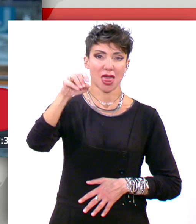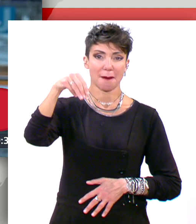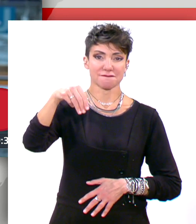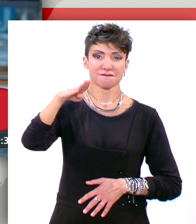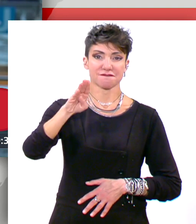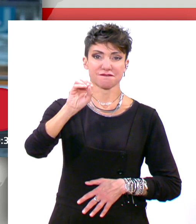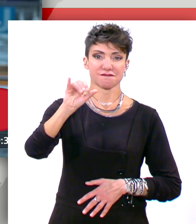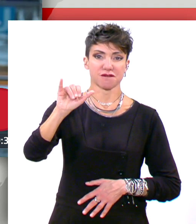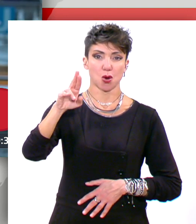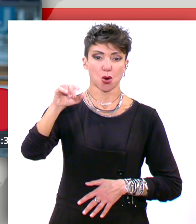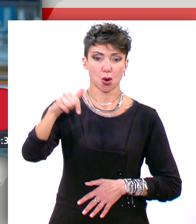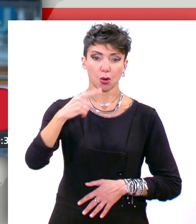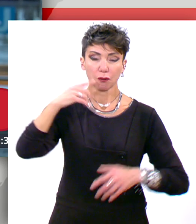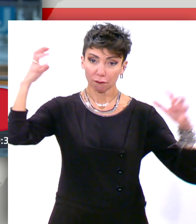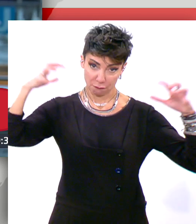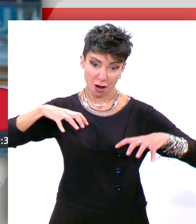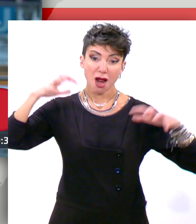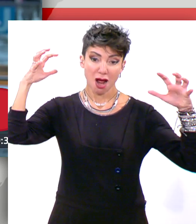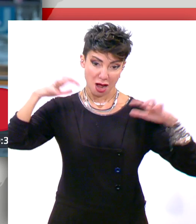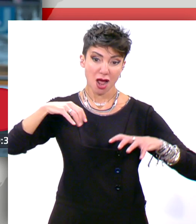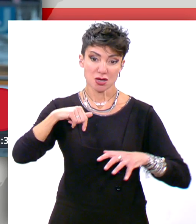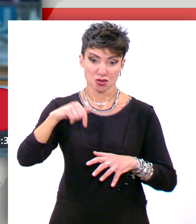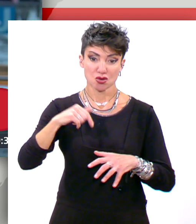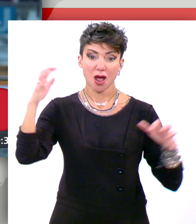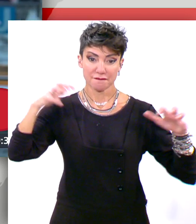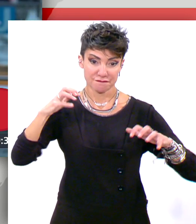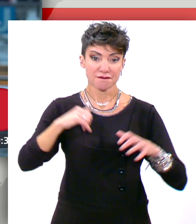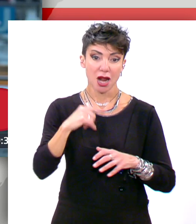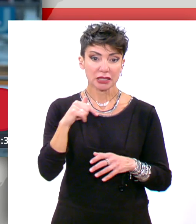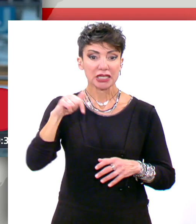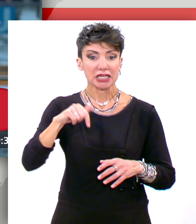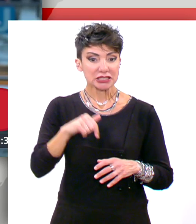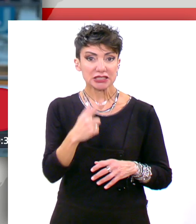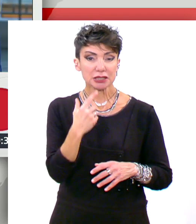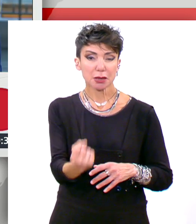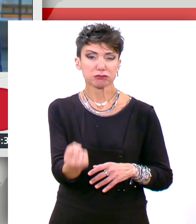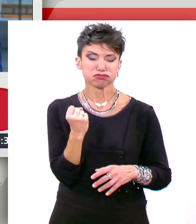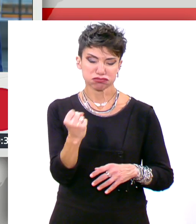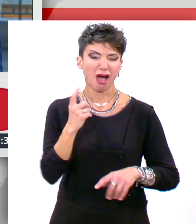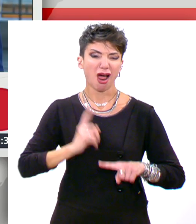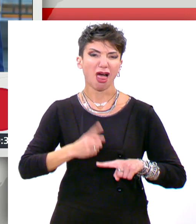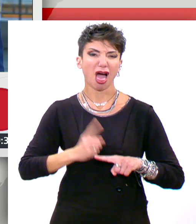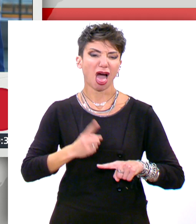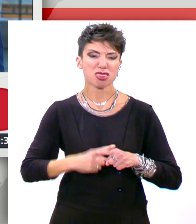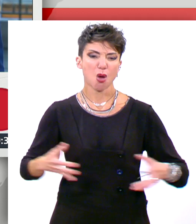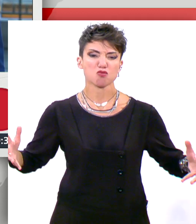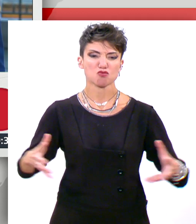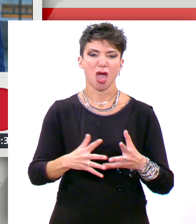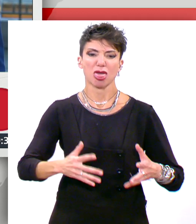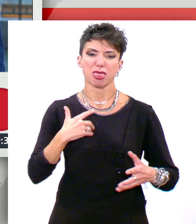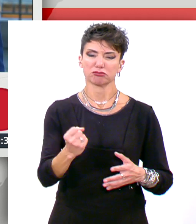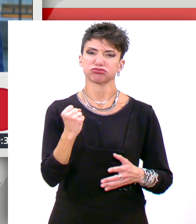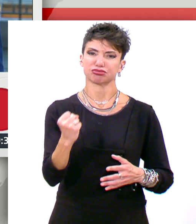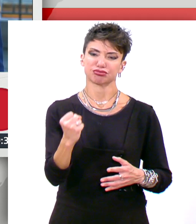Καλησπέρα από το βροχερό Βερολίνο, όπου εδώ, όπως είπες και εσύ Νίκο, χτύπησε σήμερα δυνατά η καρδιά του ελληνισμού. Το ελληνικό στοιχείο είναι